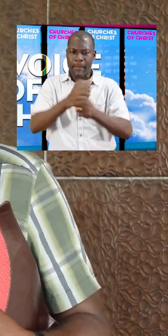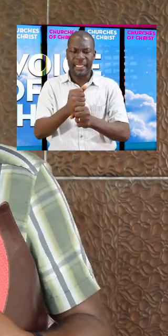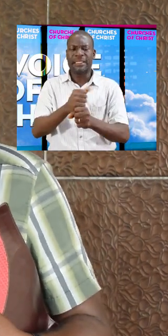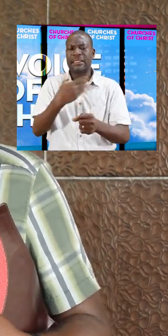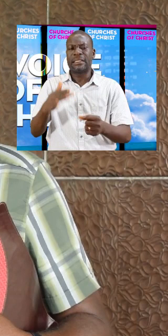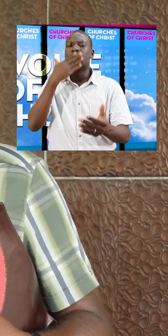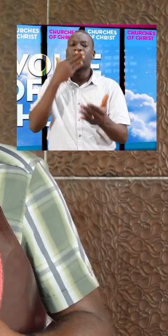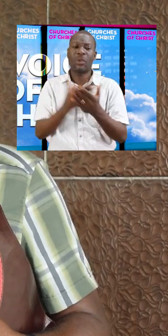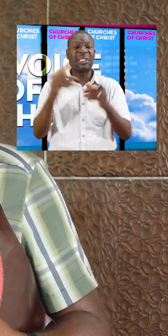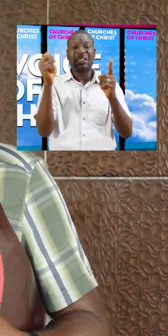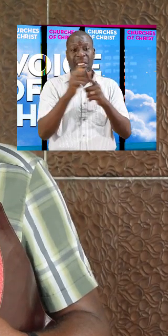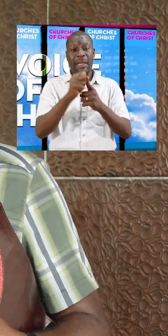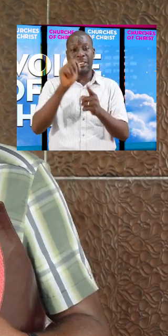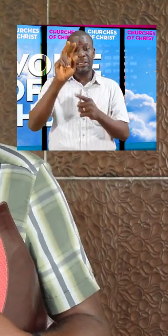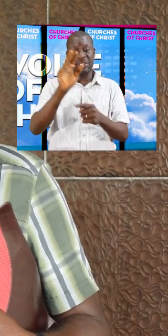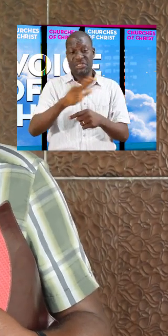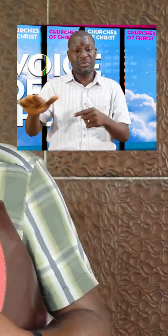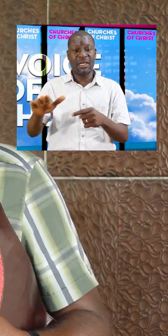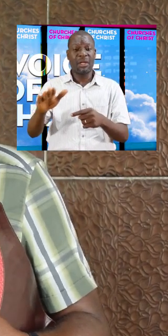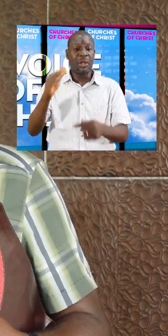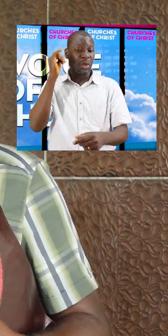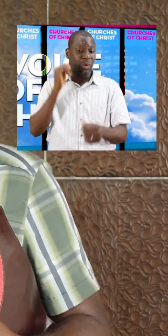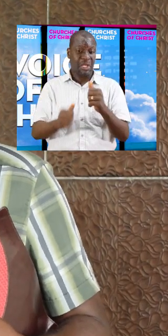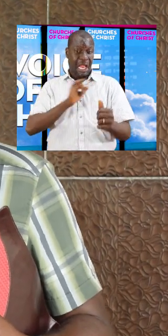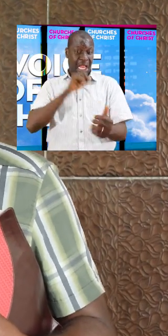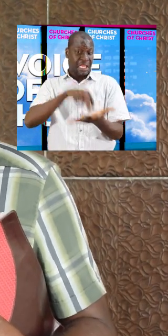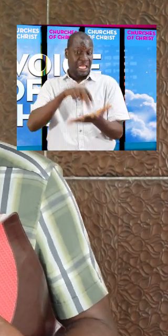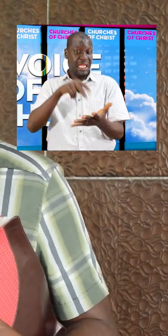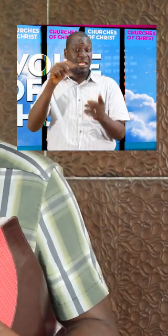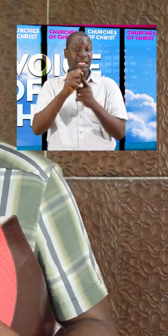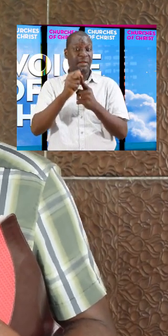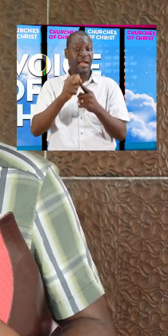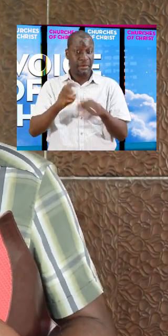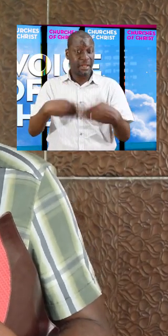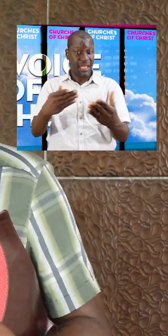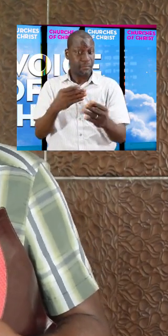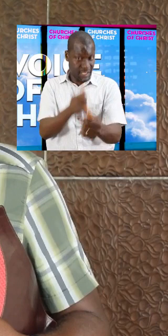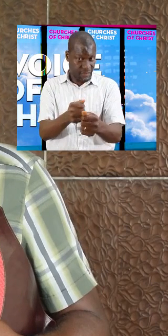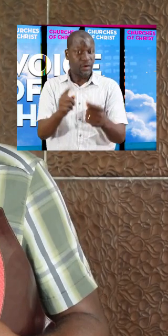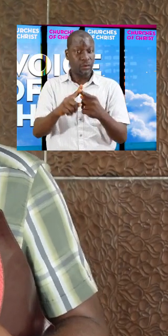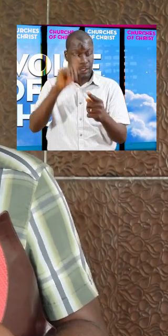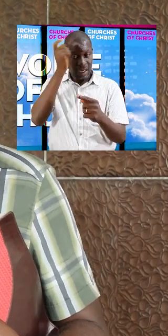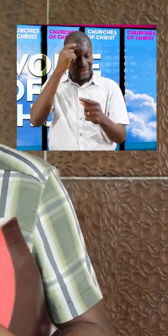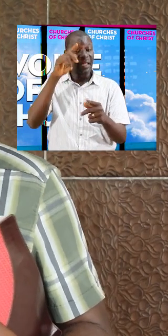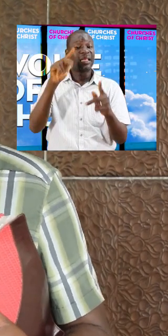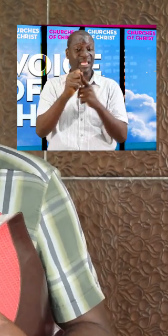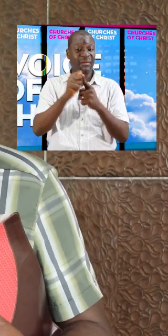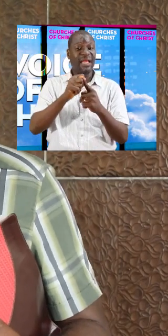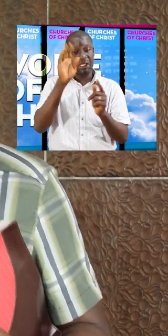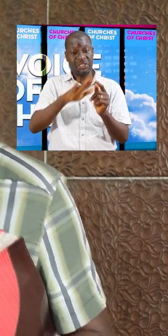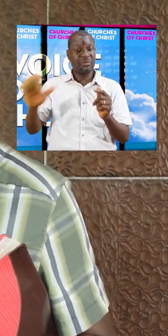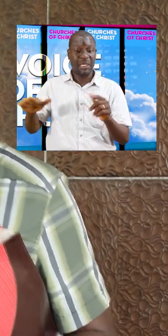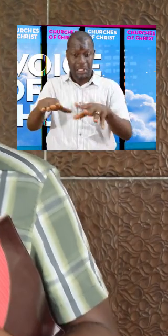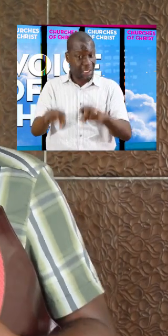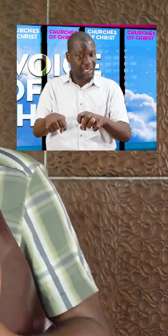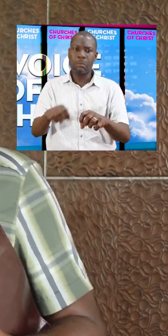takrade enkwala yi a takrade na megina a ye disika e ma aban yi o takrade enkwala yi a eyira ye hu nsam ne ade nyina no